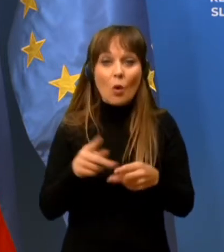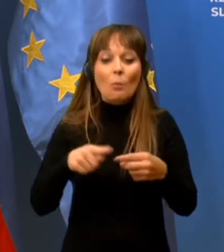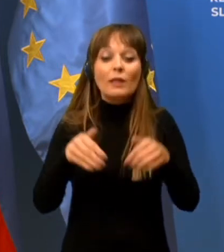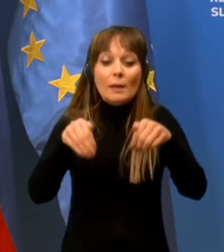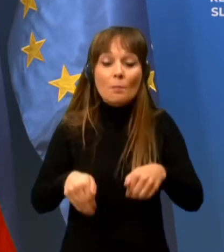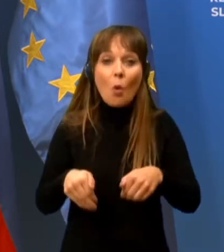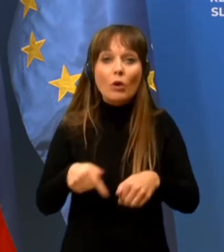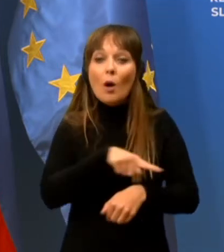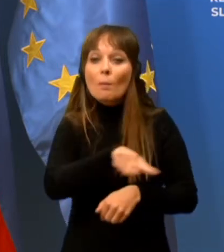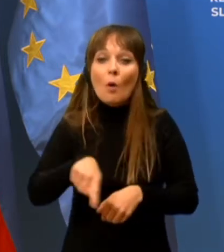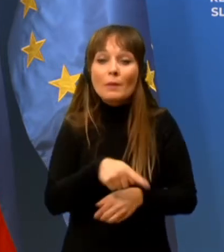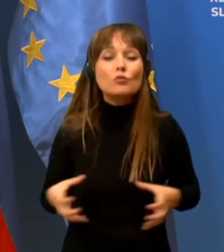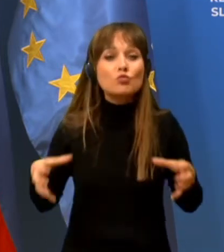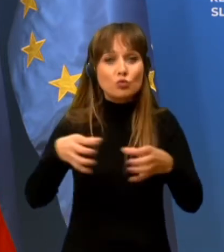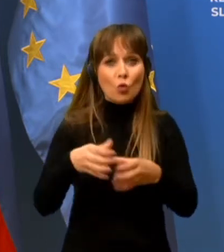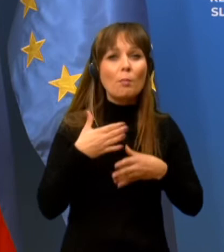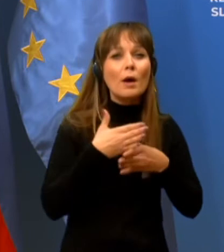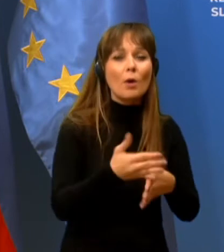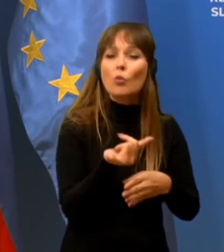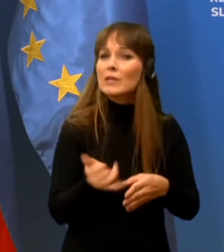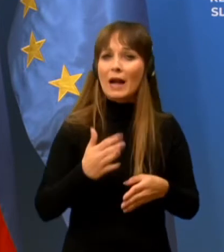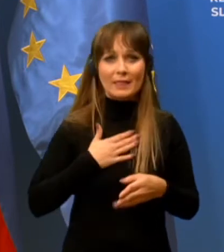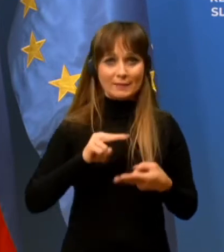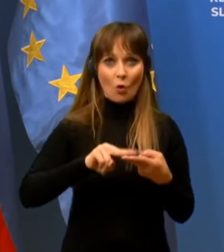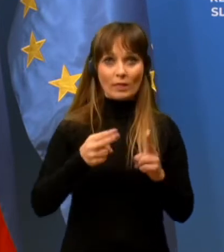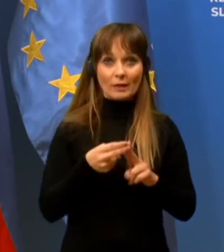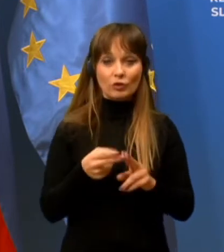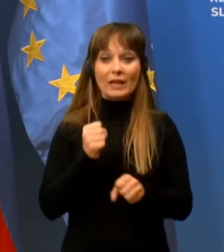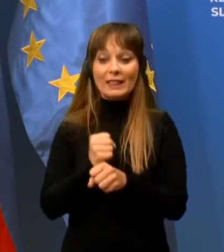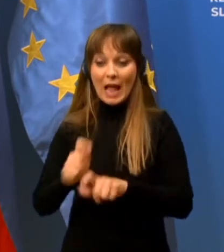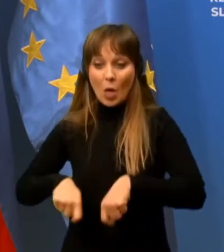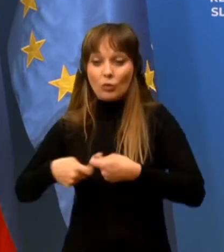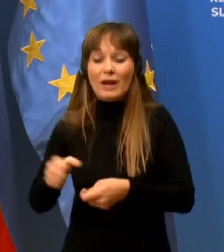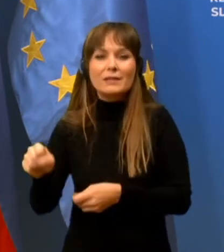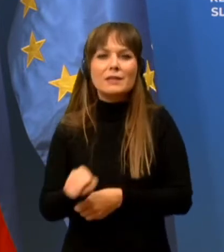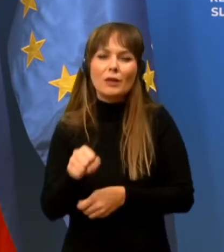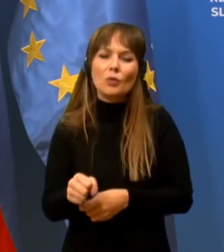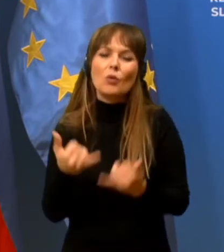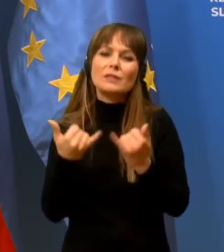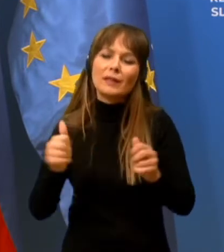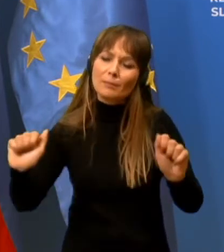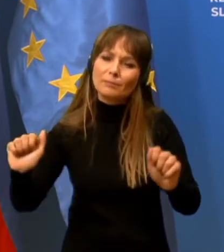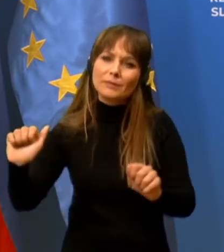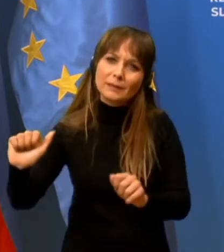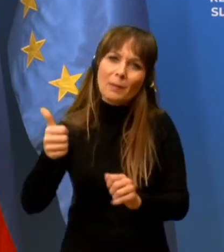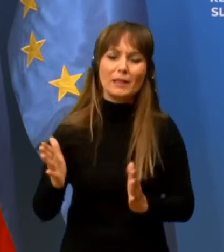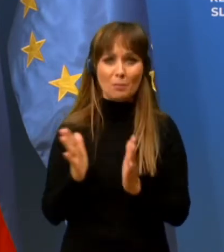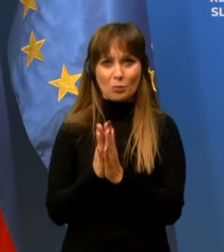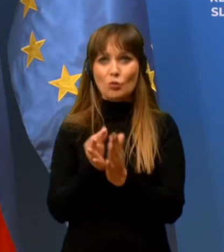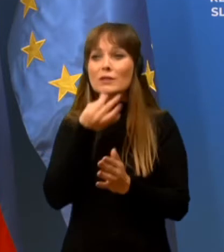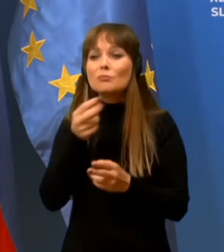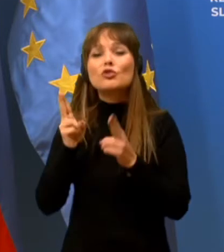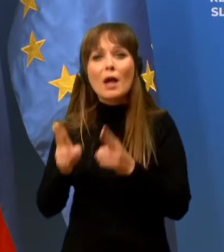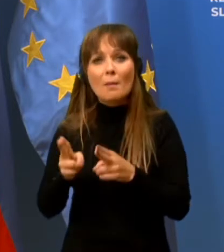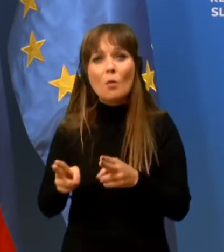tem pomagati vsi, vsak na svoj način. Delodajalce zato na tem mestu vnovič pozivam, da če je le mogoče,